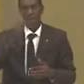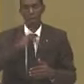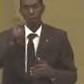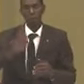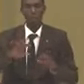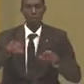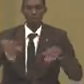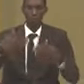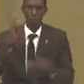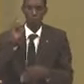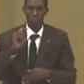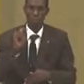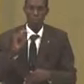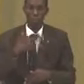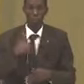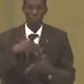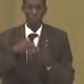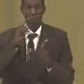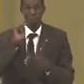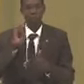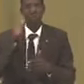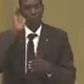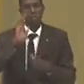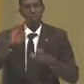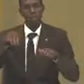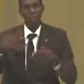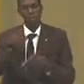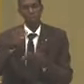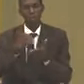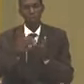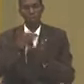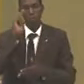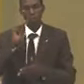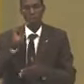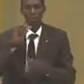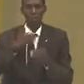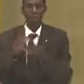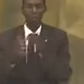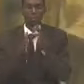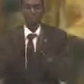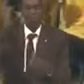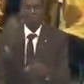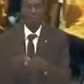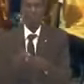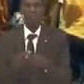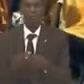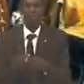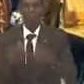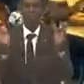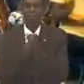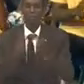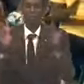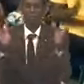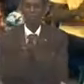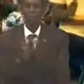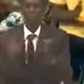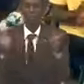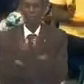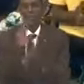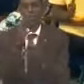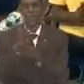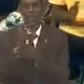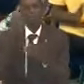dans l'attenté moyenne que le nom de jeu soit glorifié au nom de jésus a clamé très fort le